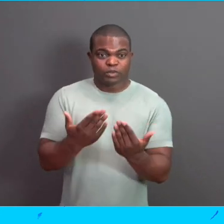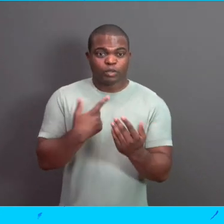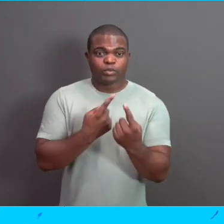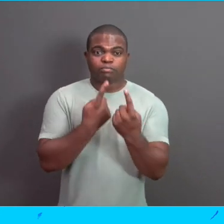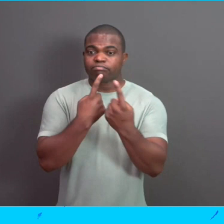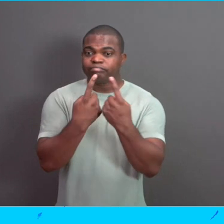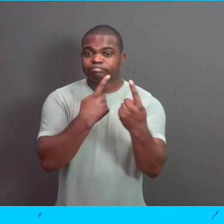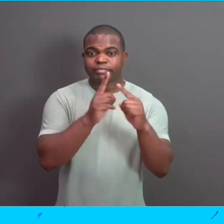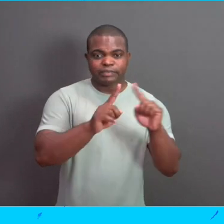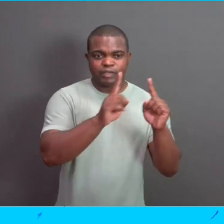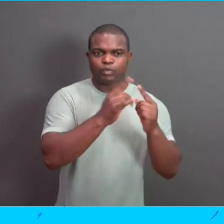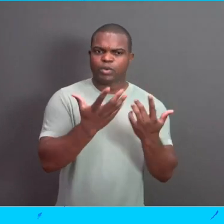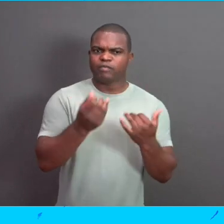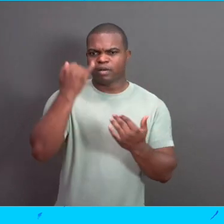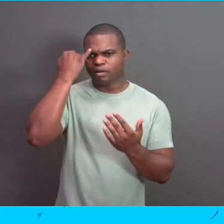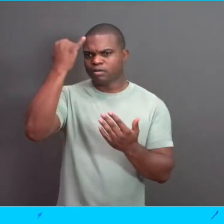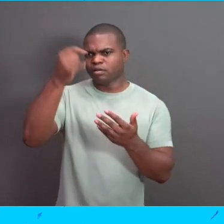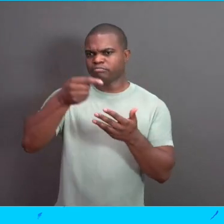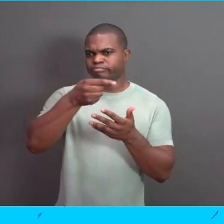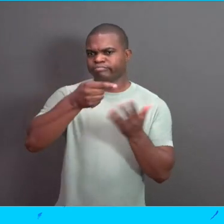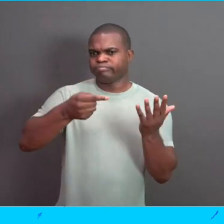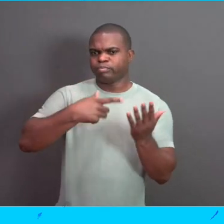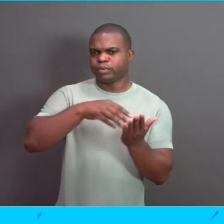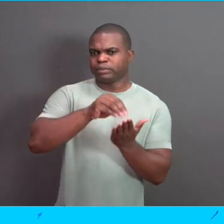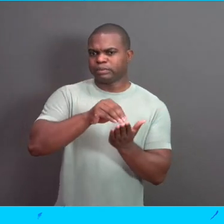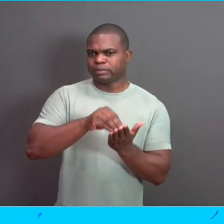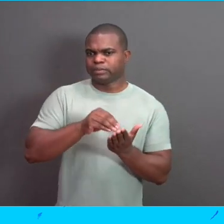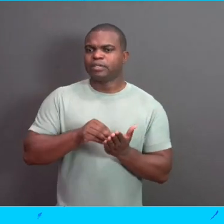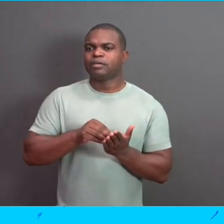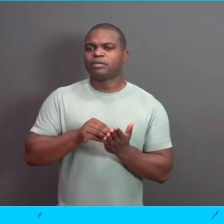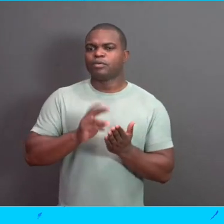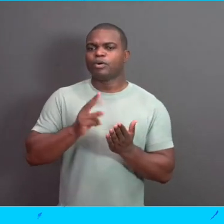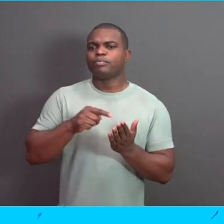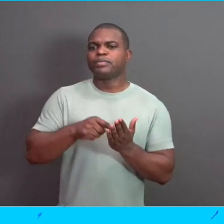vont améliorer le bien-être des adolescents.